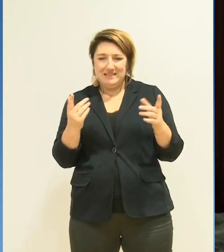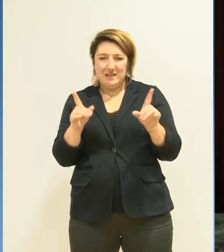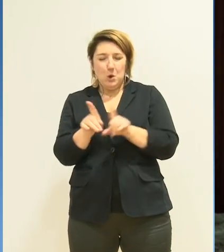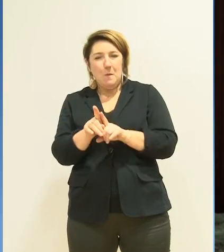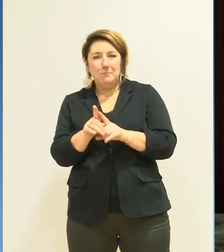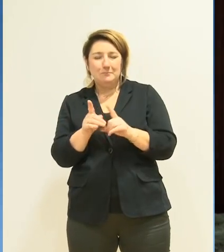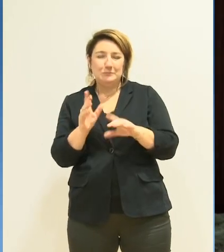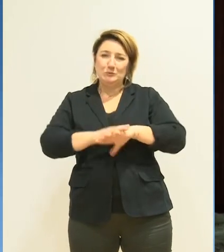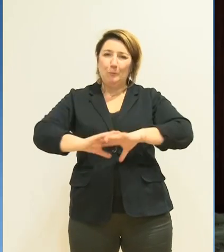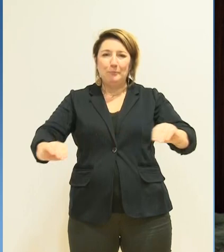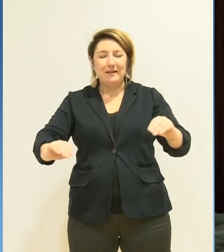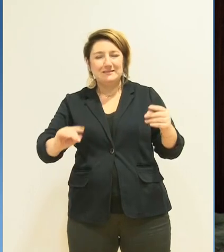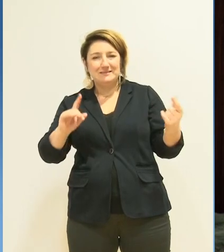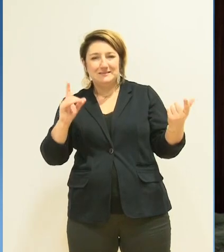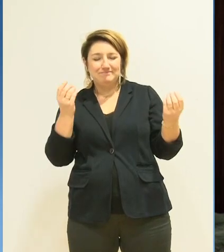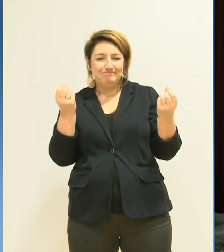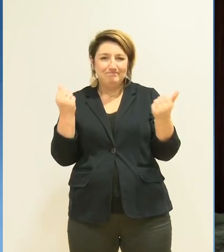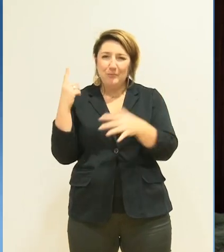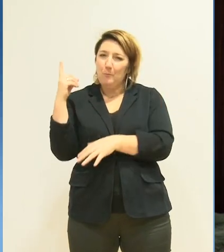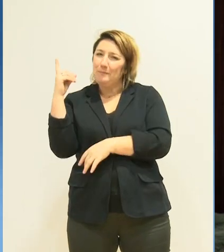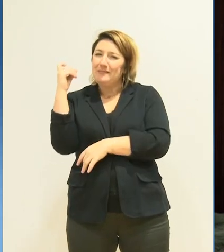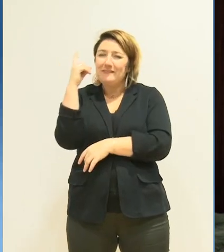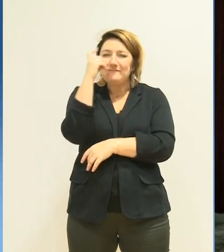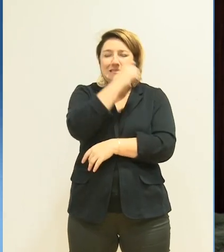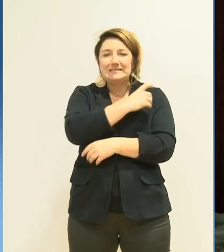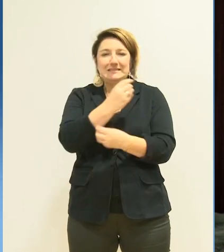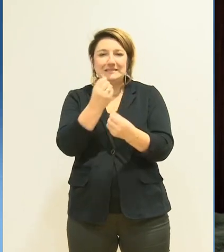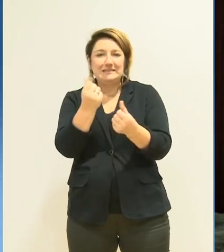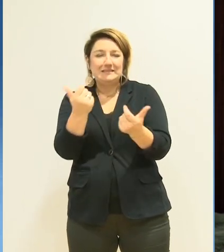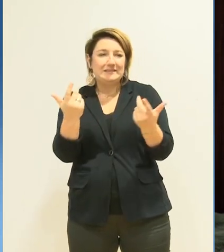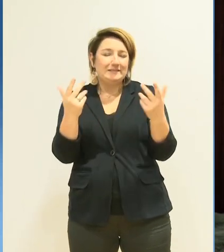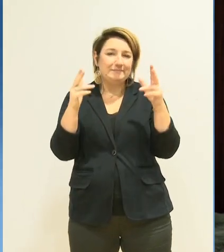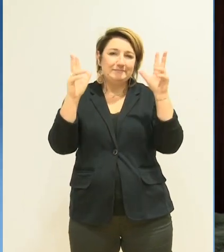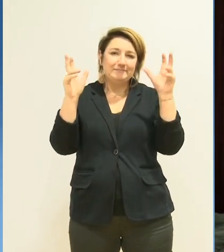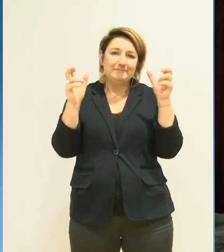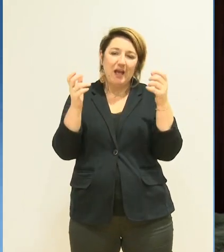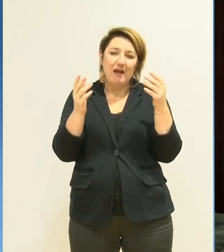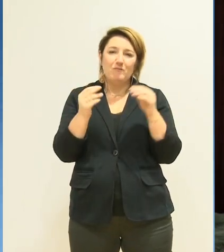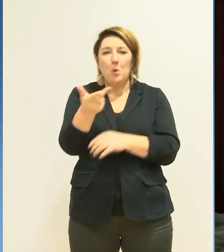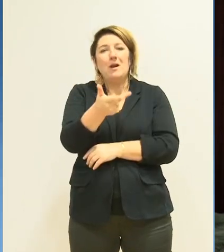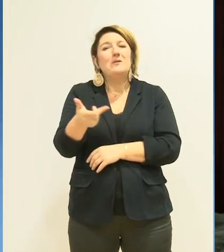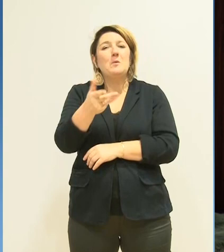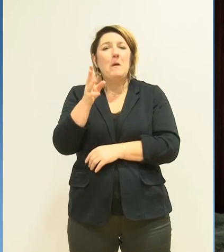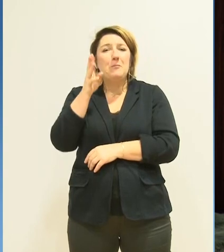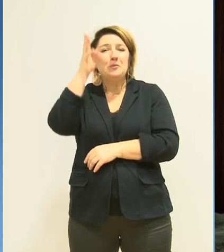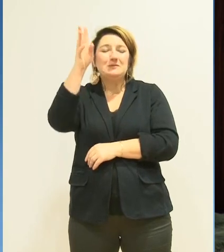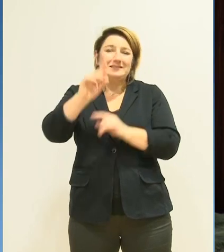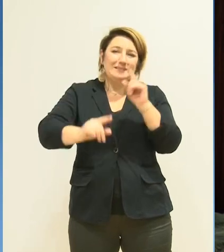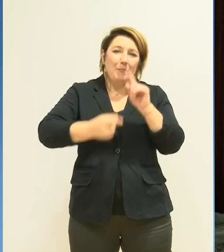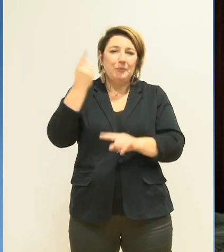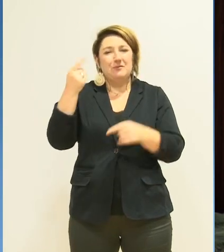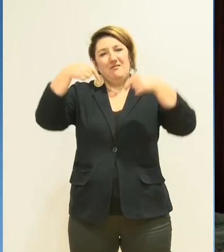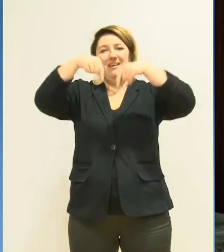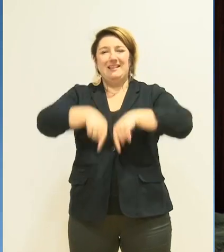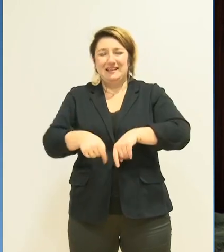pour donner un un caractère équitable à ces trois projets et c'est en ce